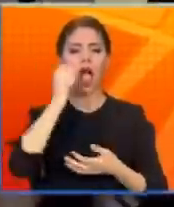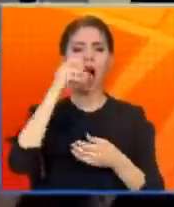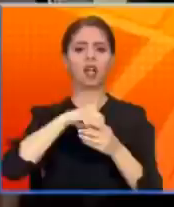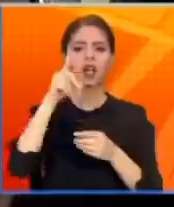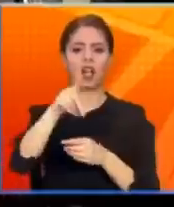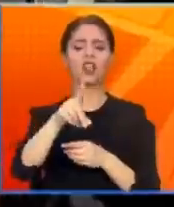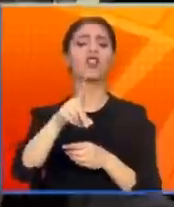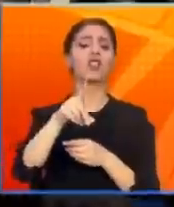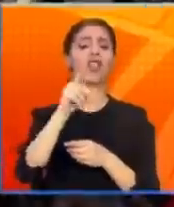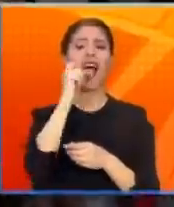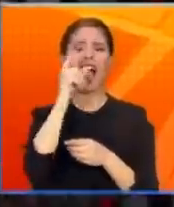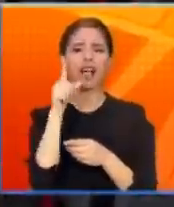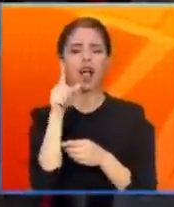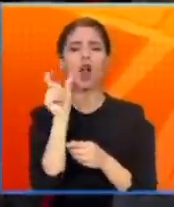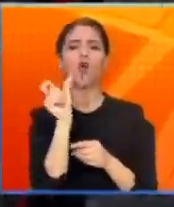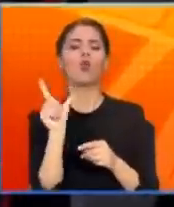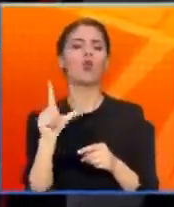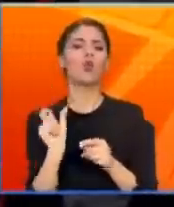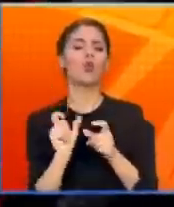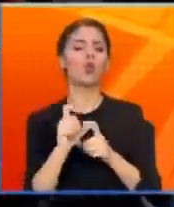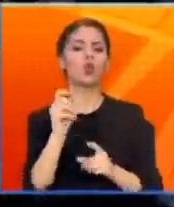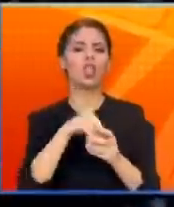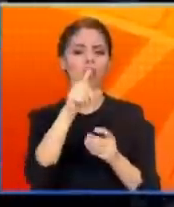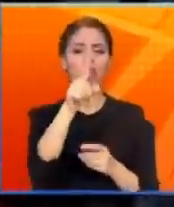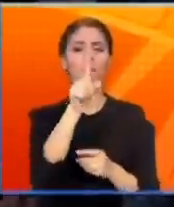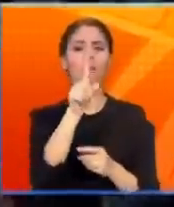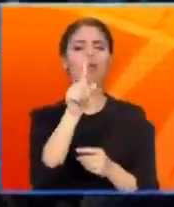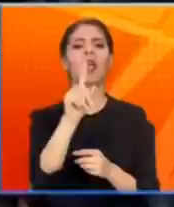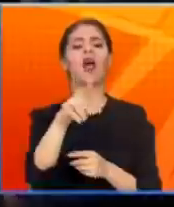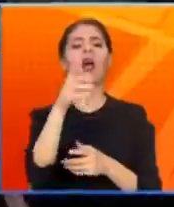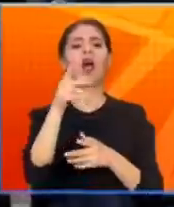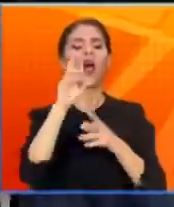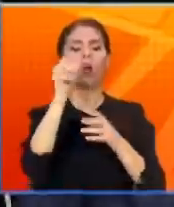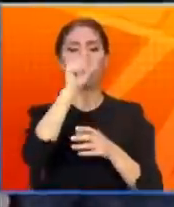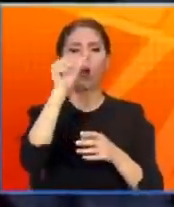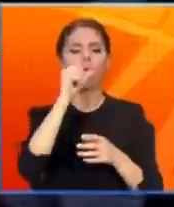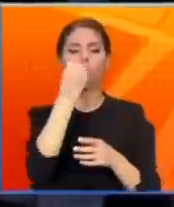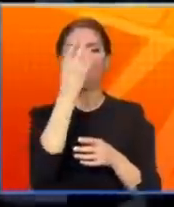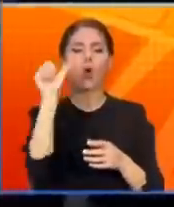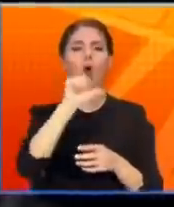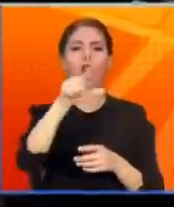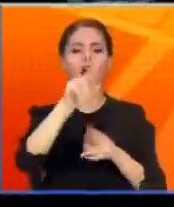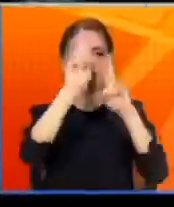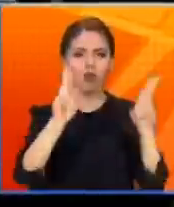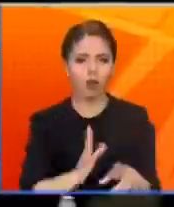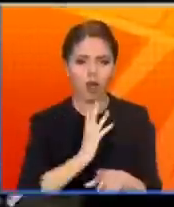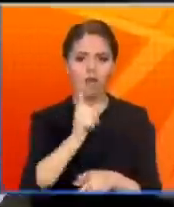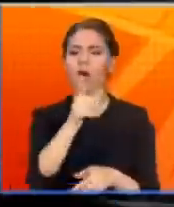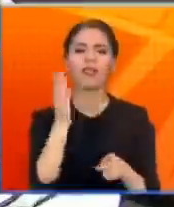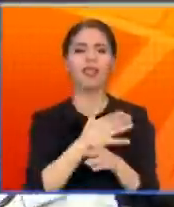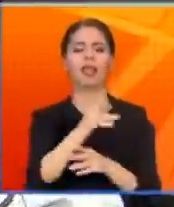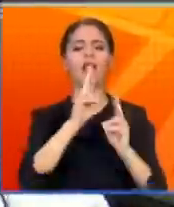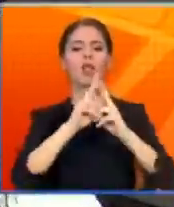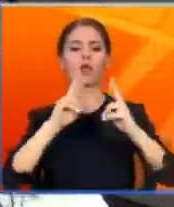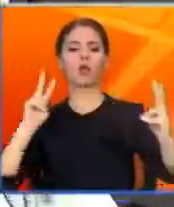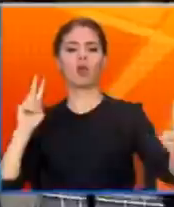bulunan meşhur bir kolonyacının önündeyiz. Burada metreleri bulan kuyruklar oluştu. Genelde bayramlarda görmeye alıştığımız bu kuyruğun sebebi ise bu kez